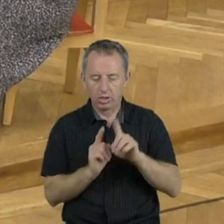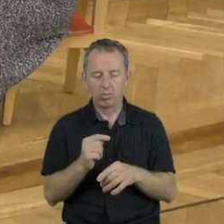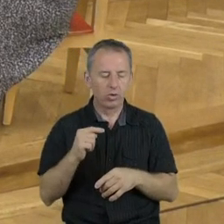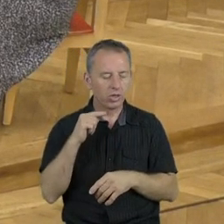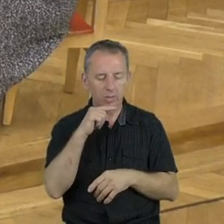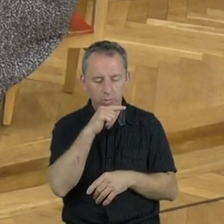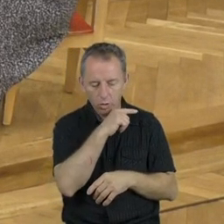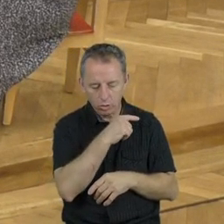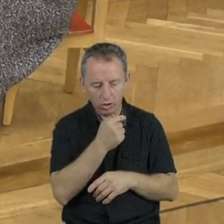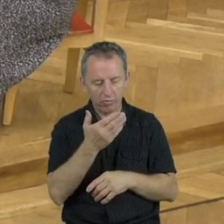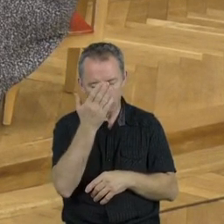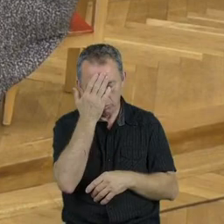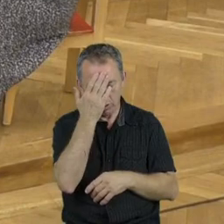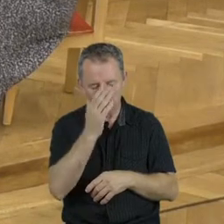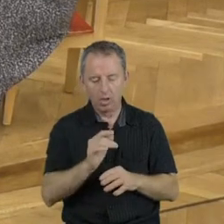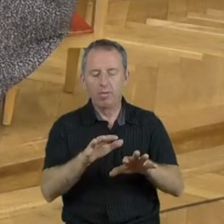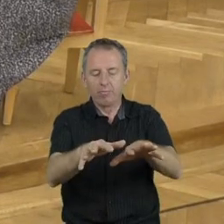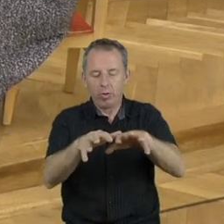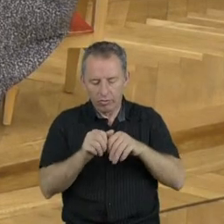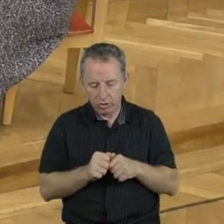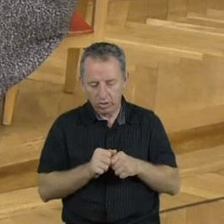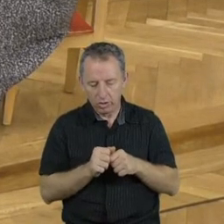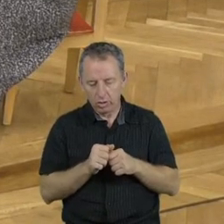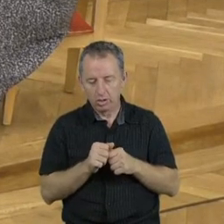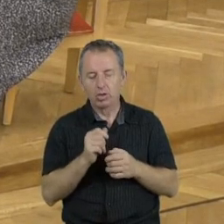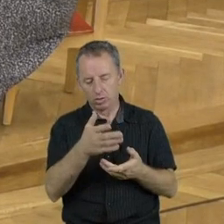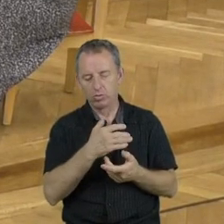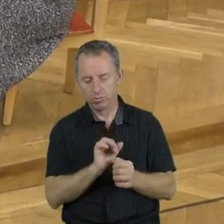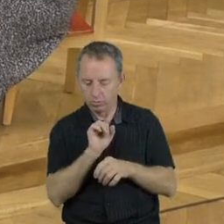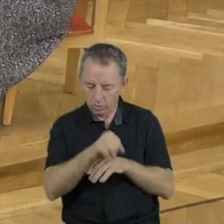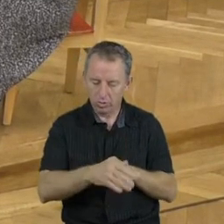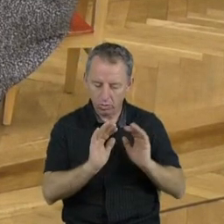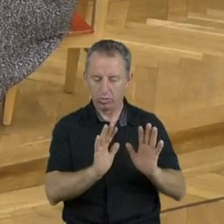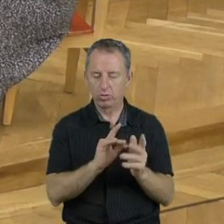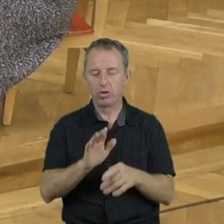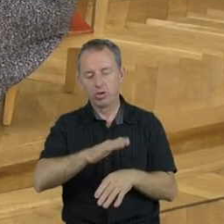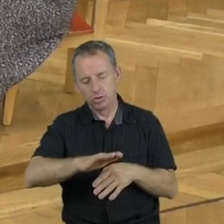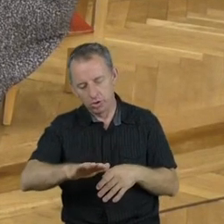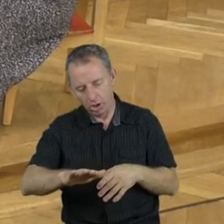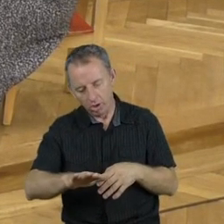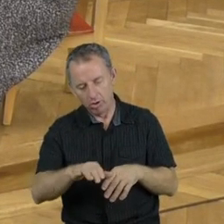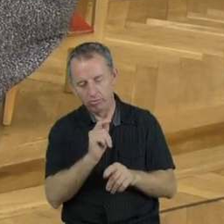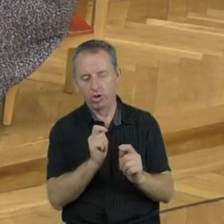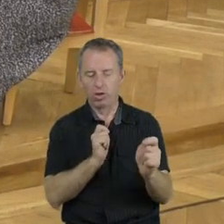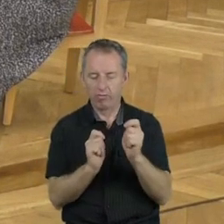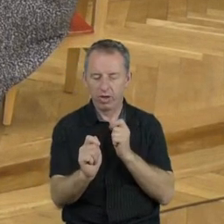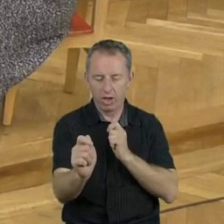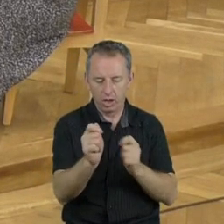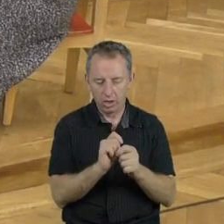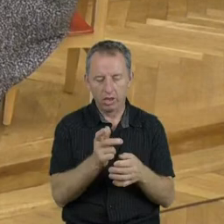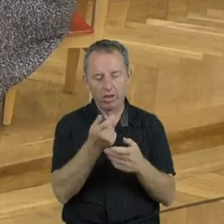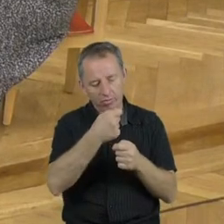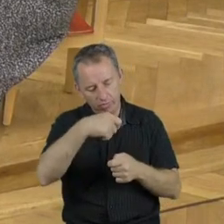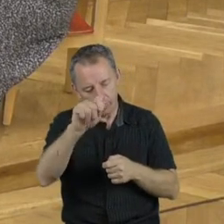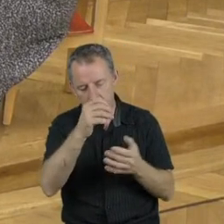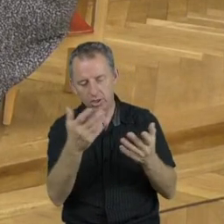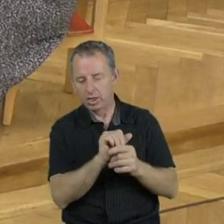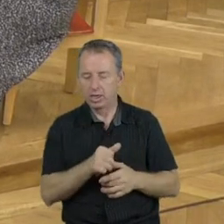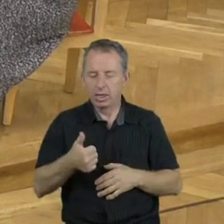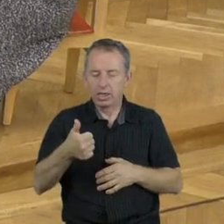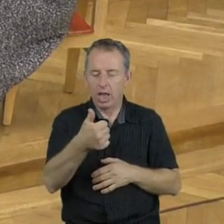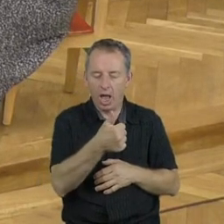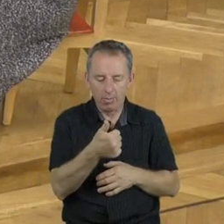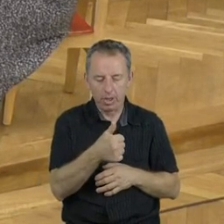tego powstrzymać i bardzo Cię proszę o Twoją moc dla wszystkich dzieci teraz w czasie wakacji, kiedy będą gdzieś być może same,